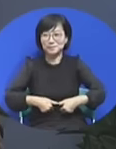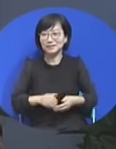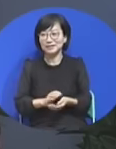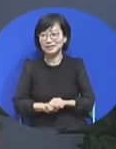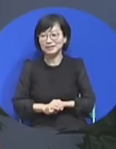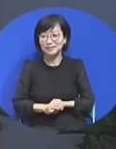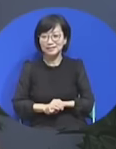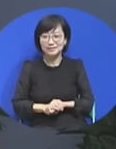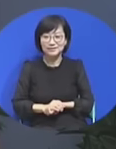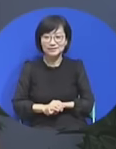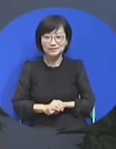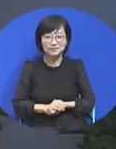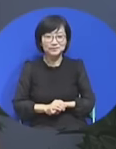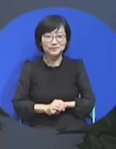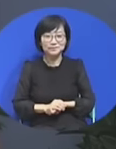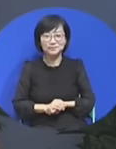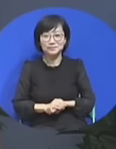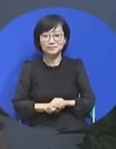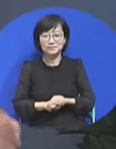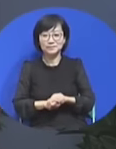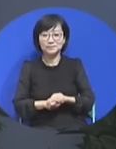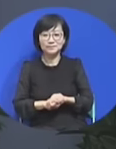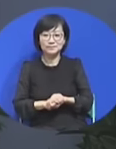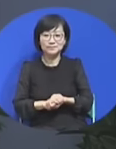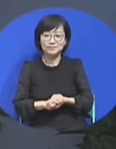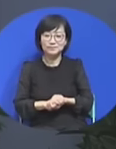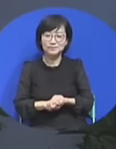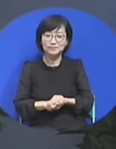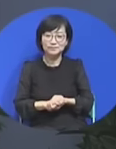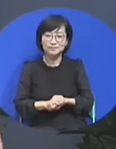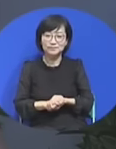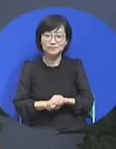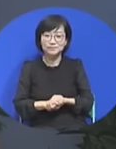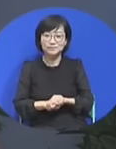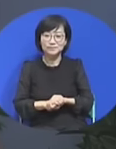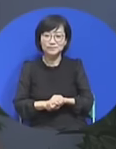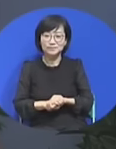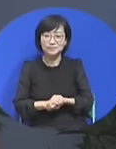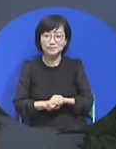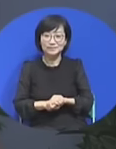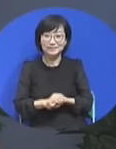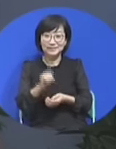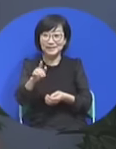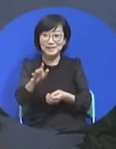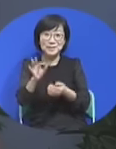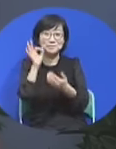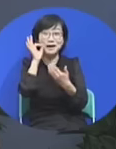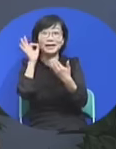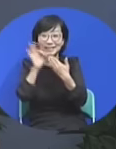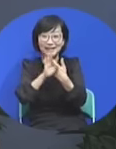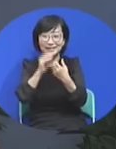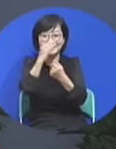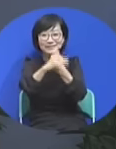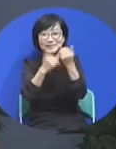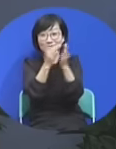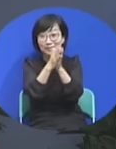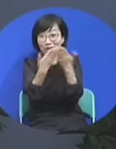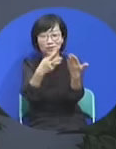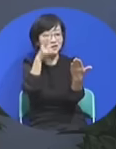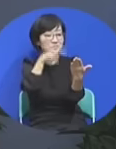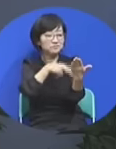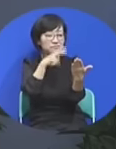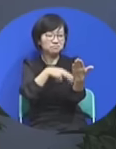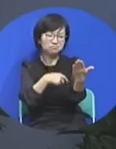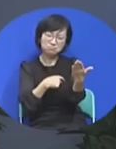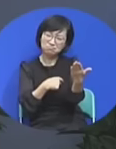예. 그 저 성경 말씀이 하고 여러분 안 맞으면 여러분을 고치세요. 하나님을 고치려고 하면 안 됩니다.